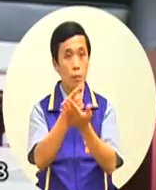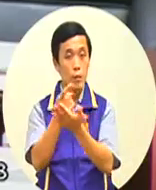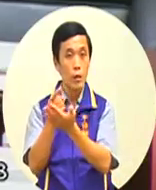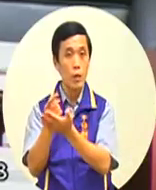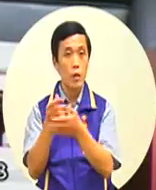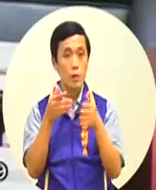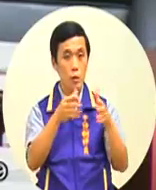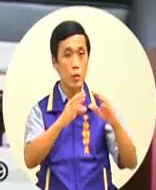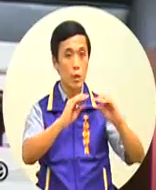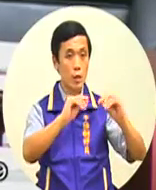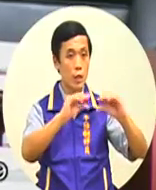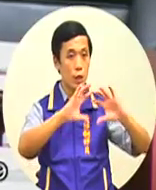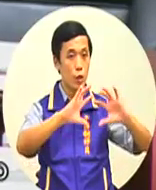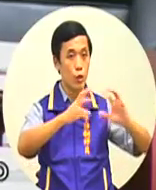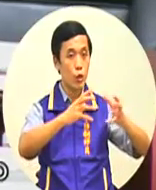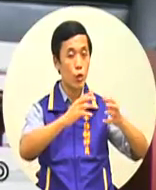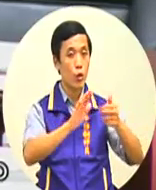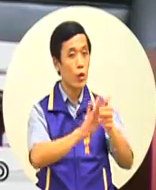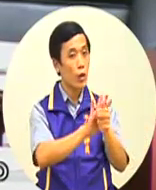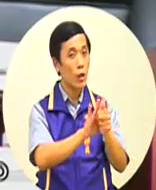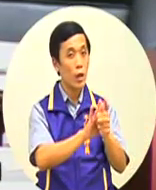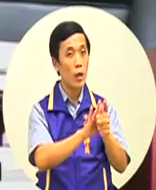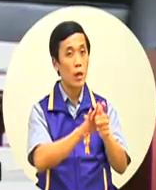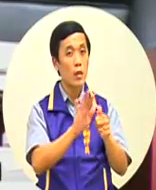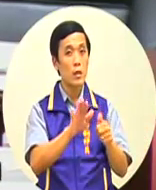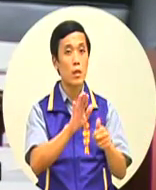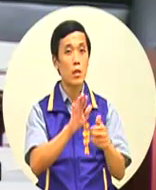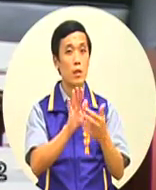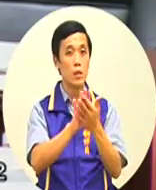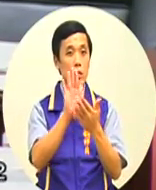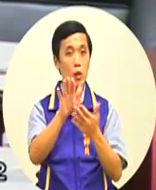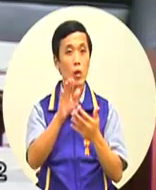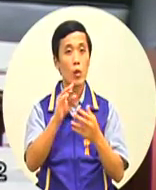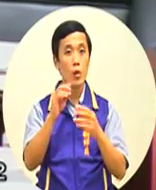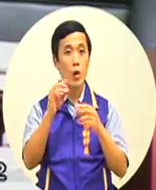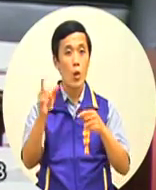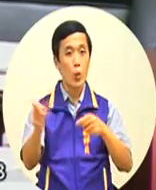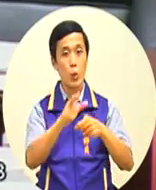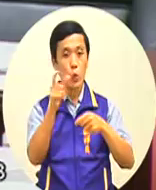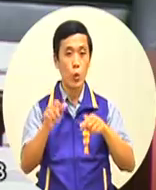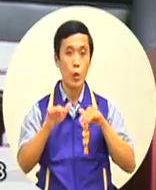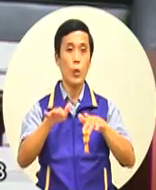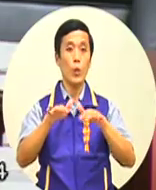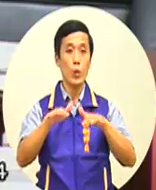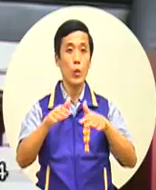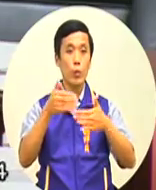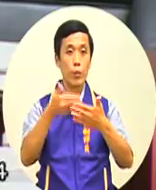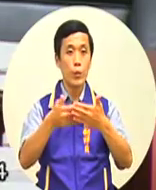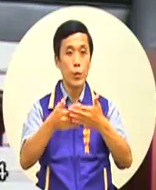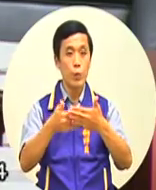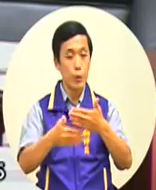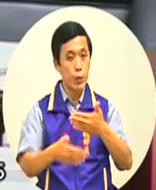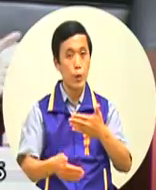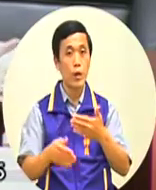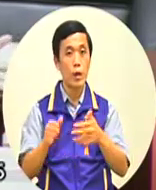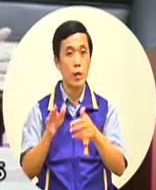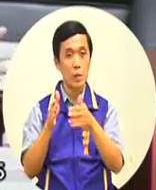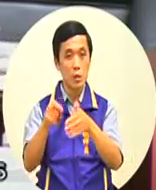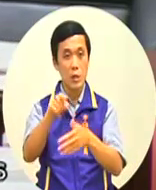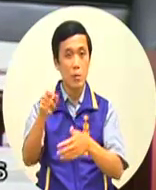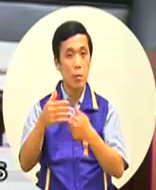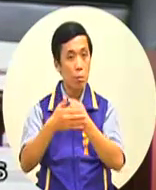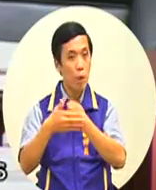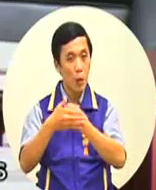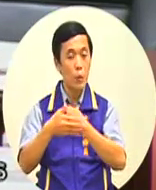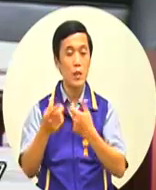地球就是不会有天灾地变的时候，我觉得也是对你们有更多的保护这个是我们大家